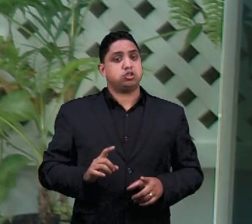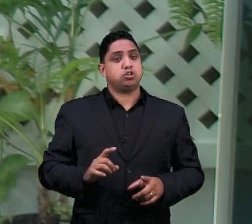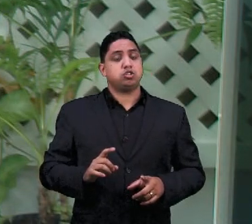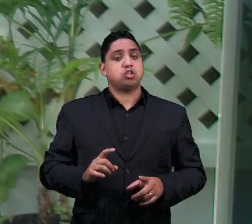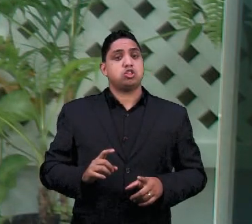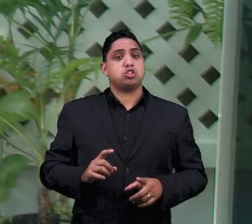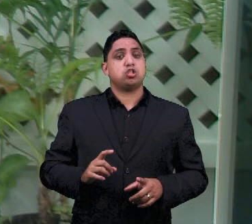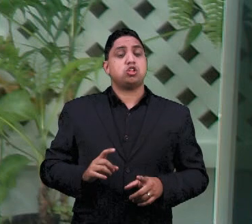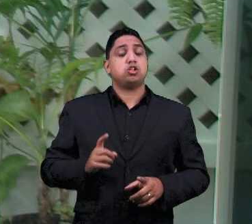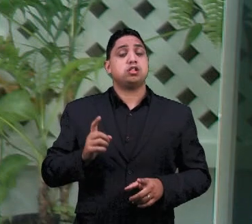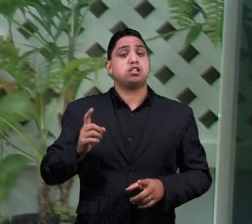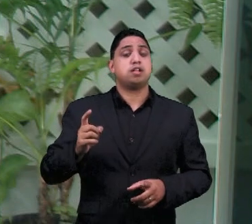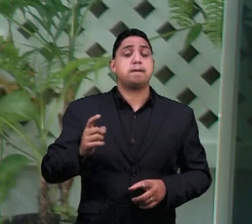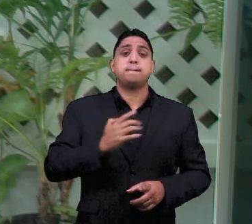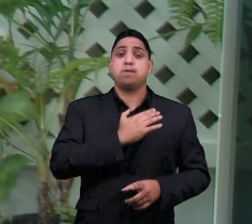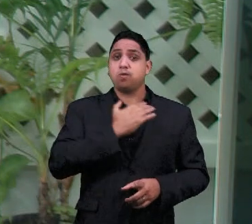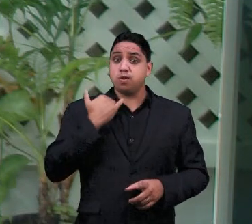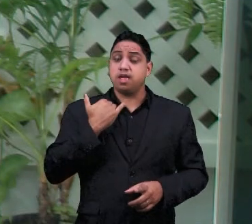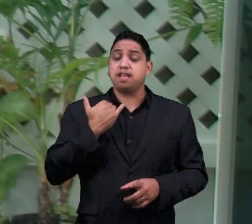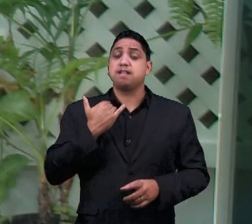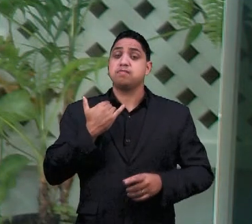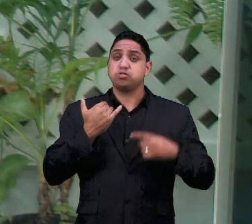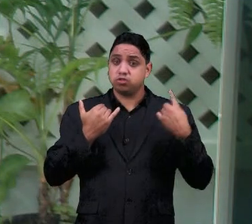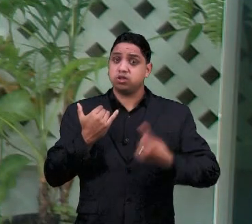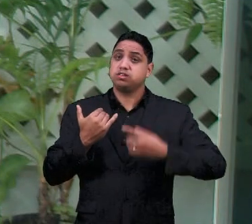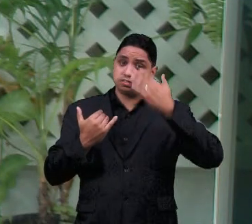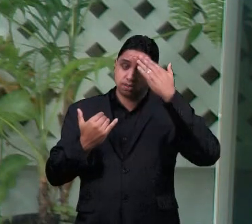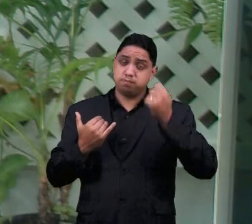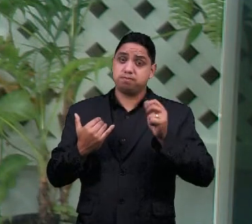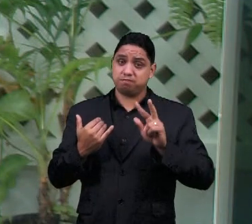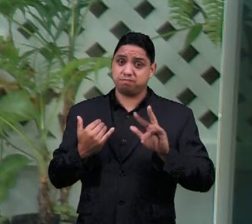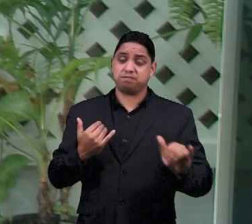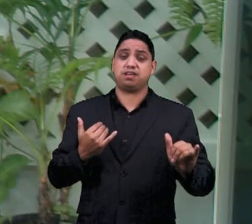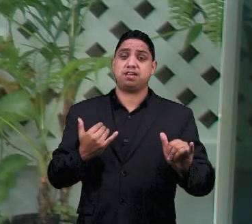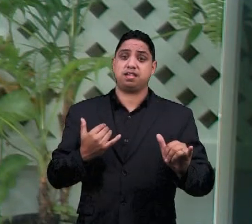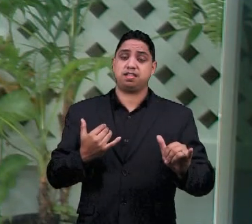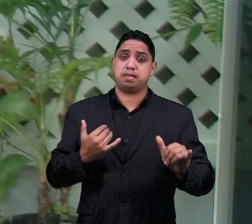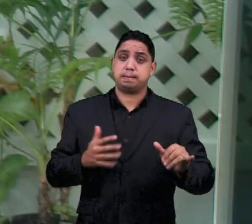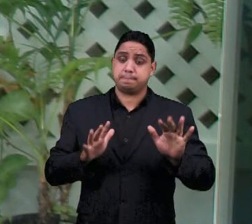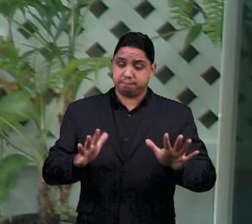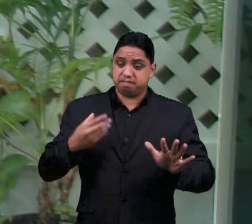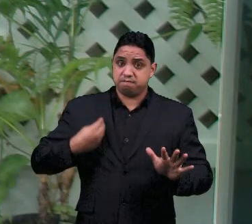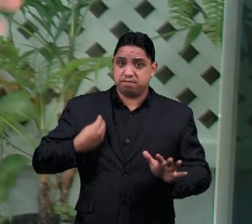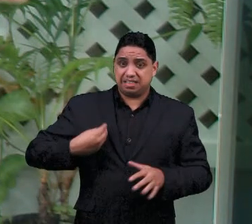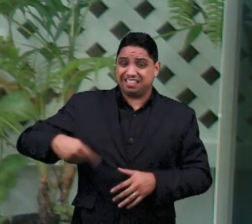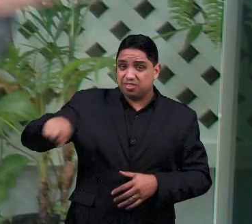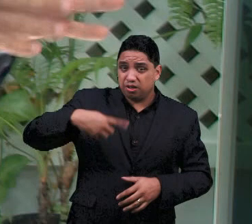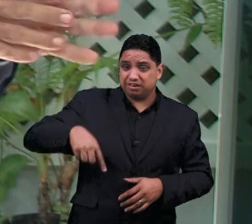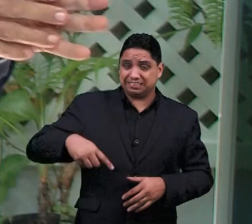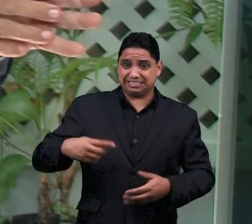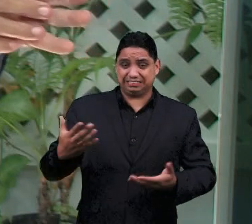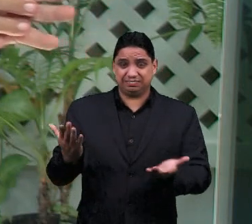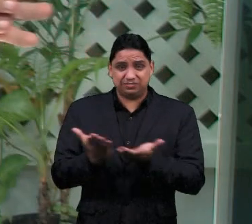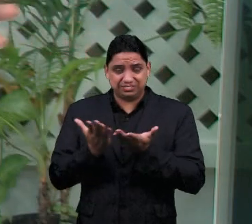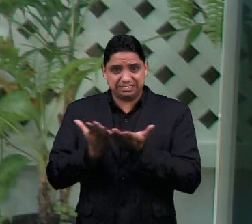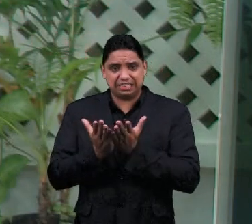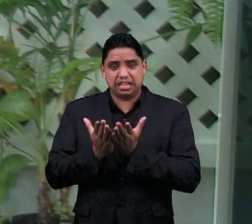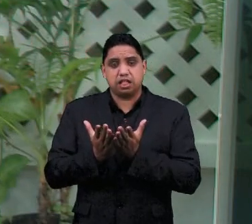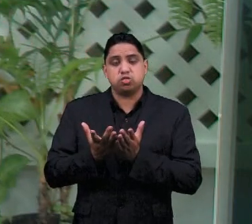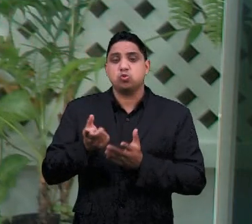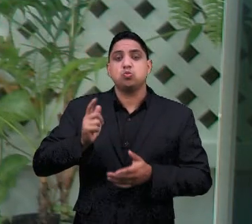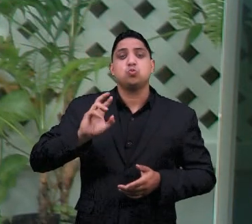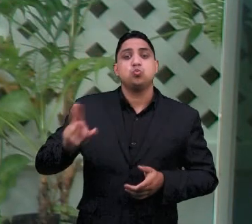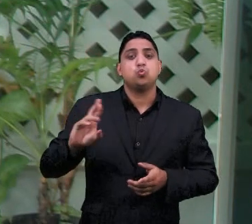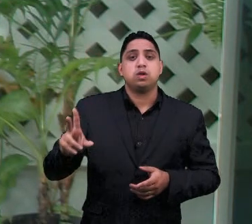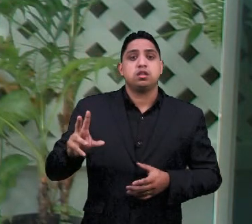Manger et boire simplement, cela nous devons faire. Mourir, nous savons que nous allons mourir. Mais notre